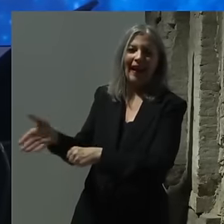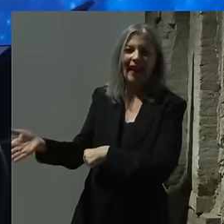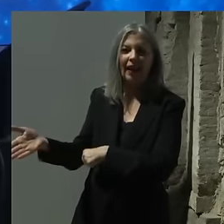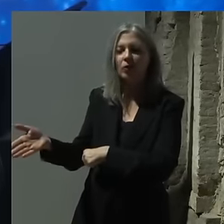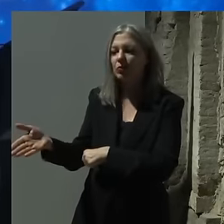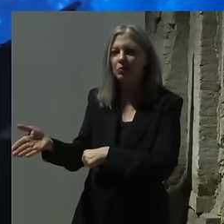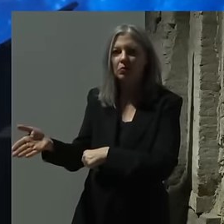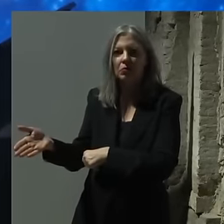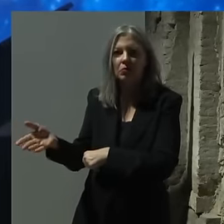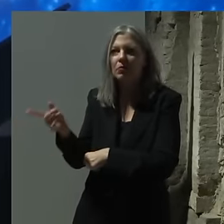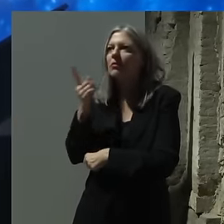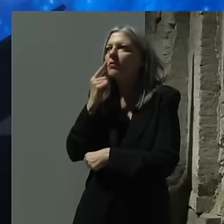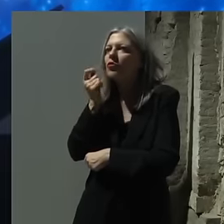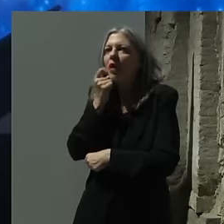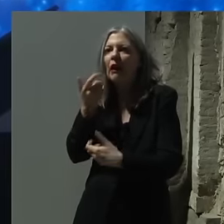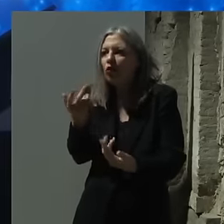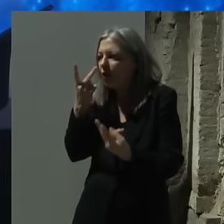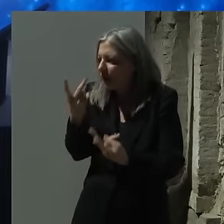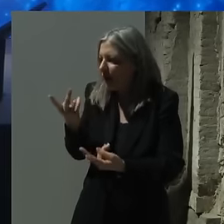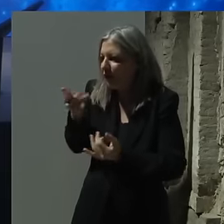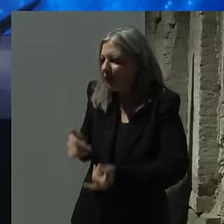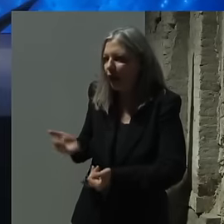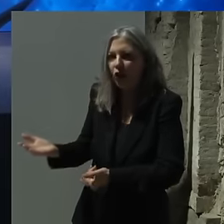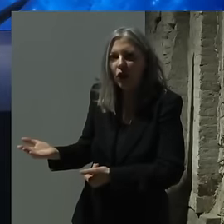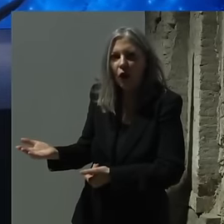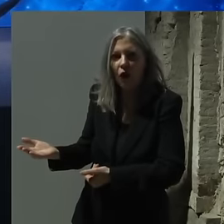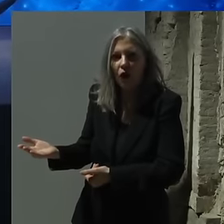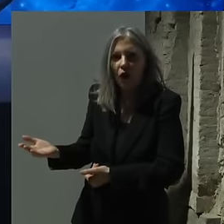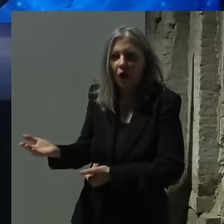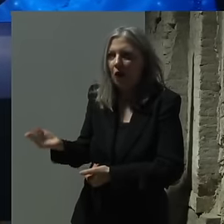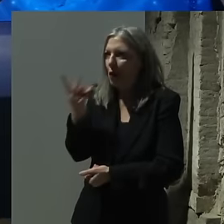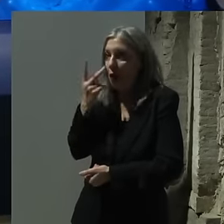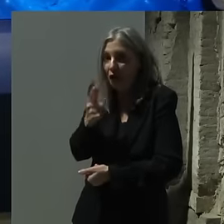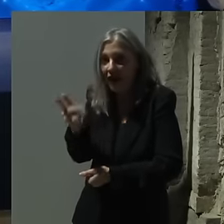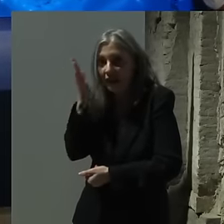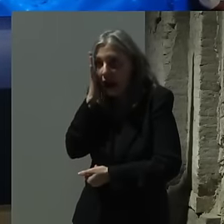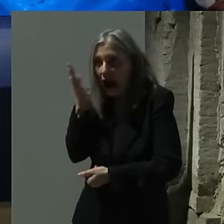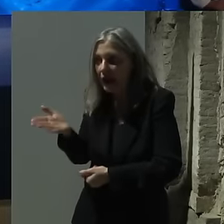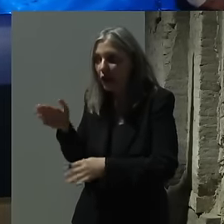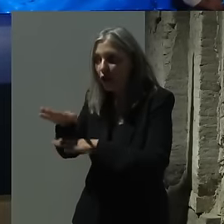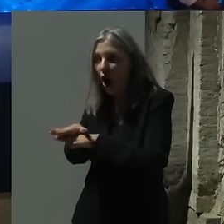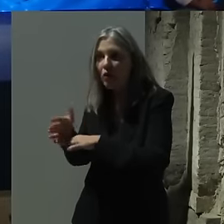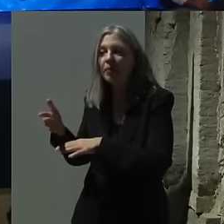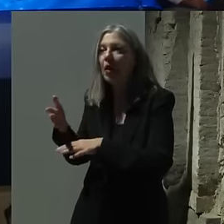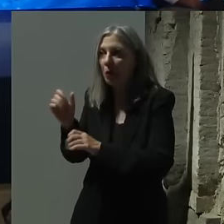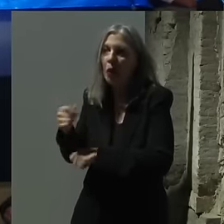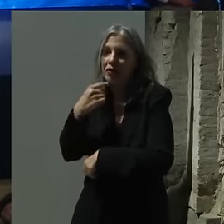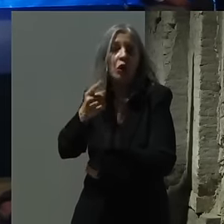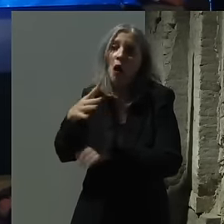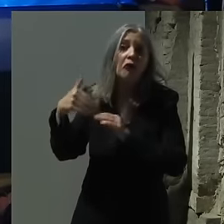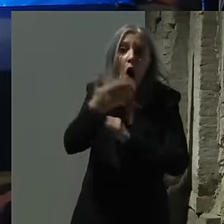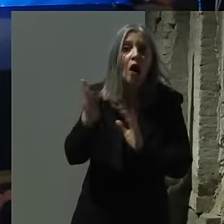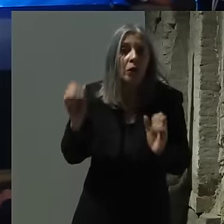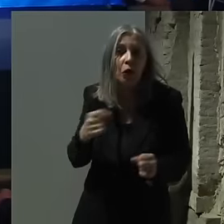io credo che se un genitore vede che figlio non è a casa lo dirà ugualmente: mio figlio non è rimasto a dormire a